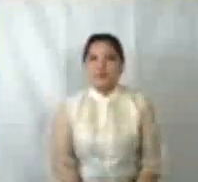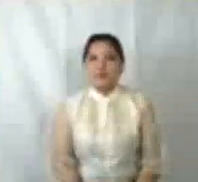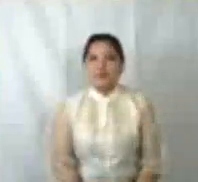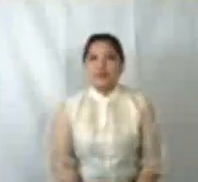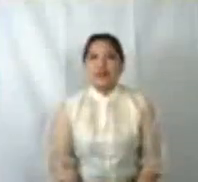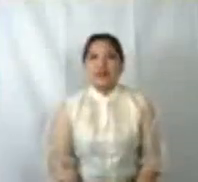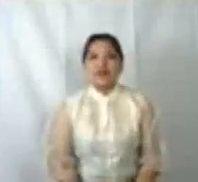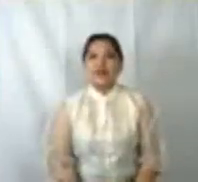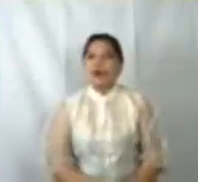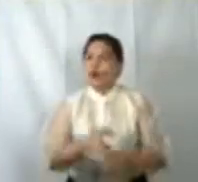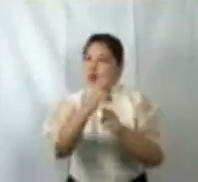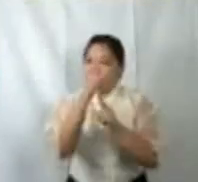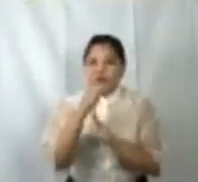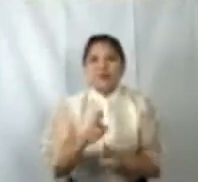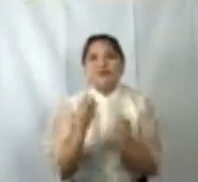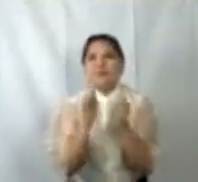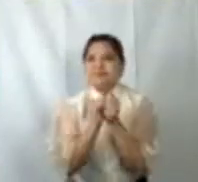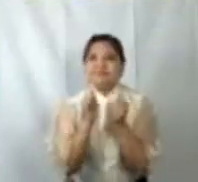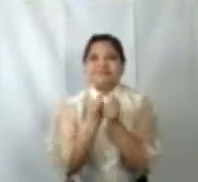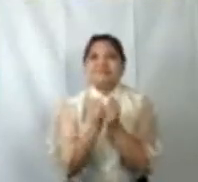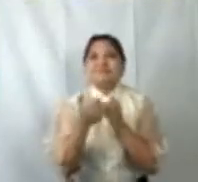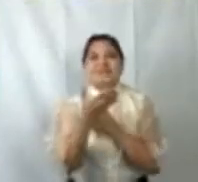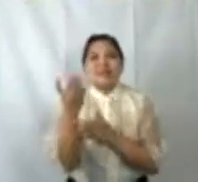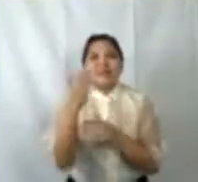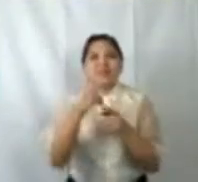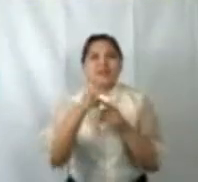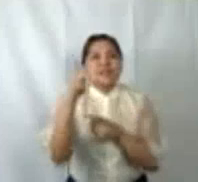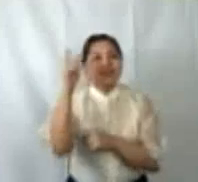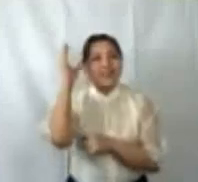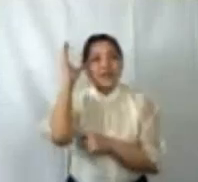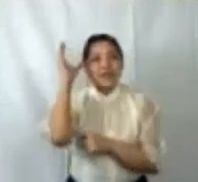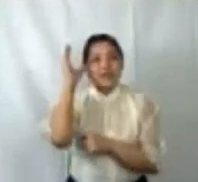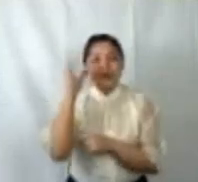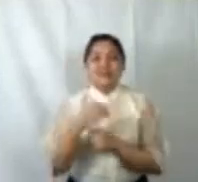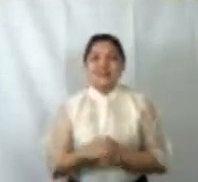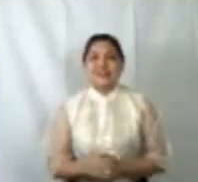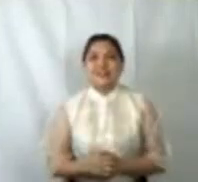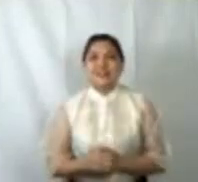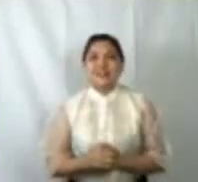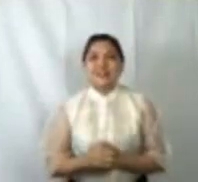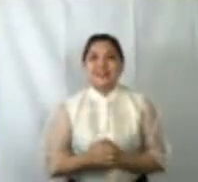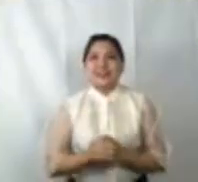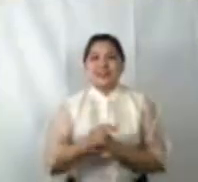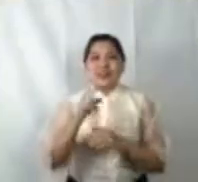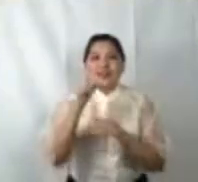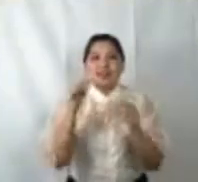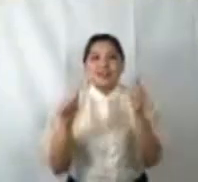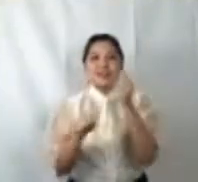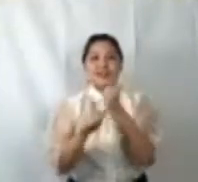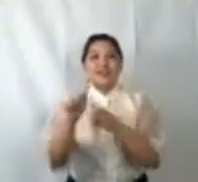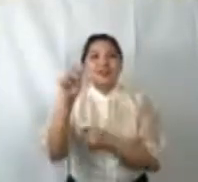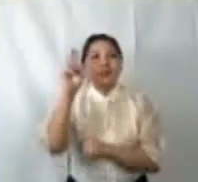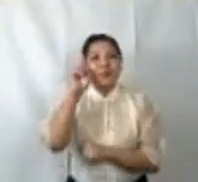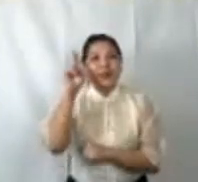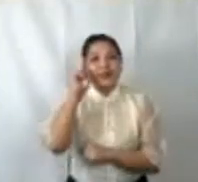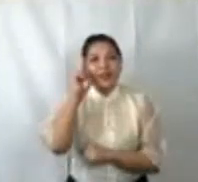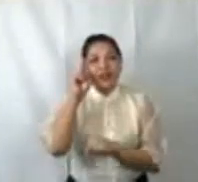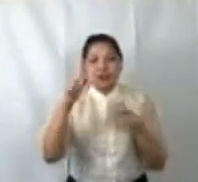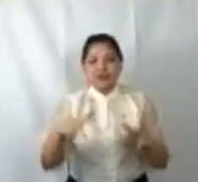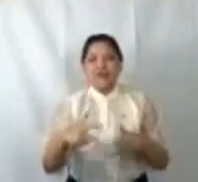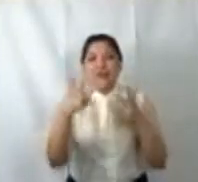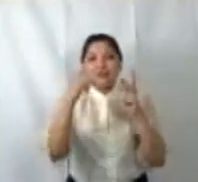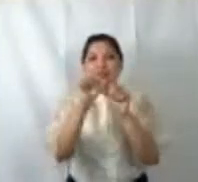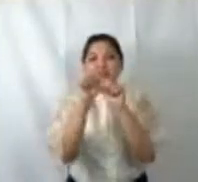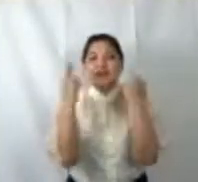Isa pong karangalan na makasama po namin kayo, Professor Xiao Chua at Yusek Tonesito Umali, sa ating virtual